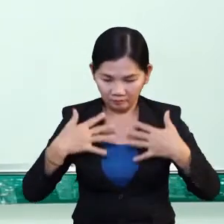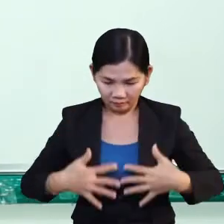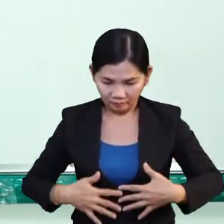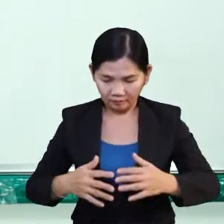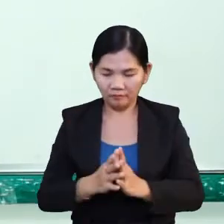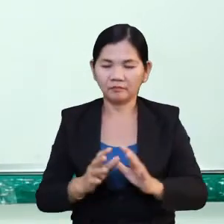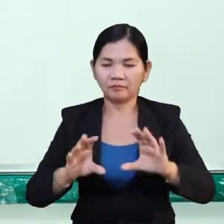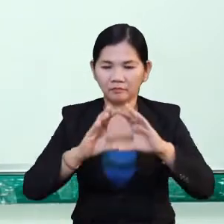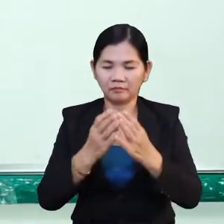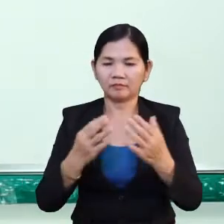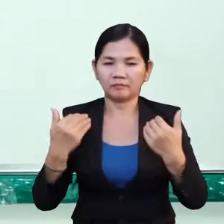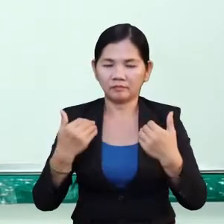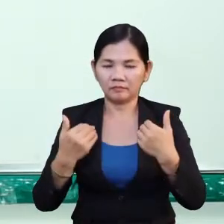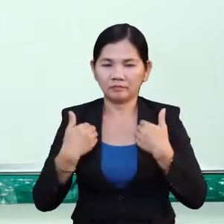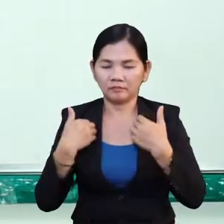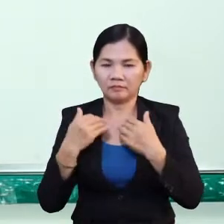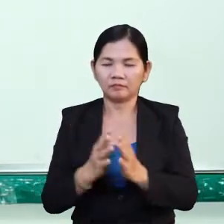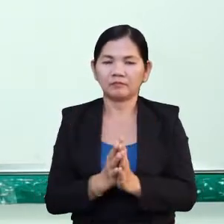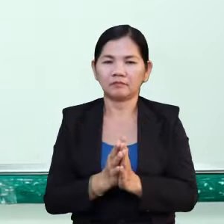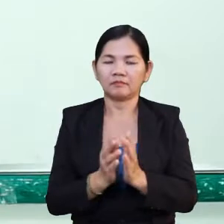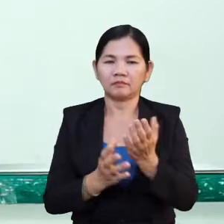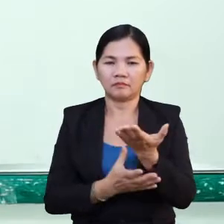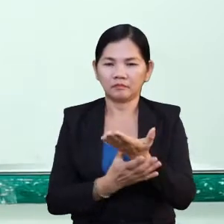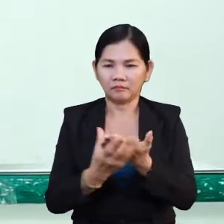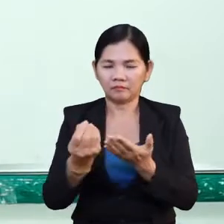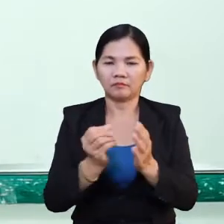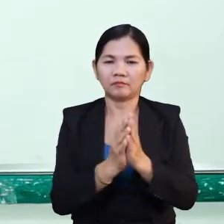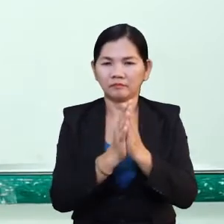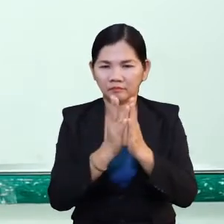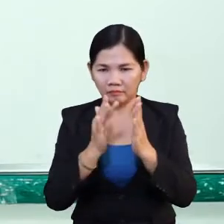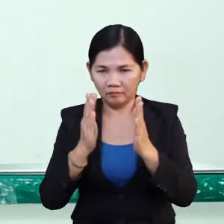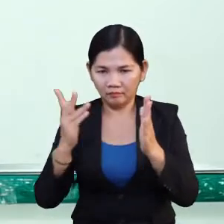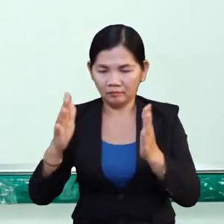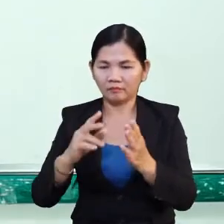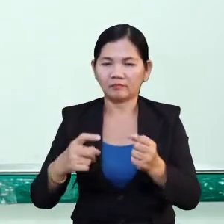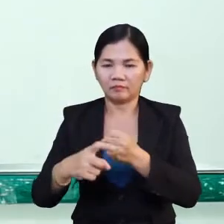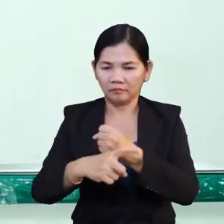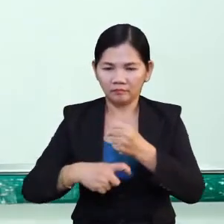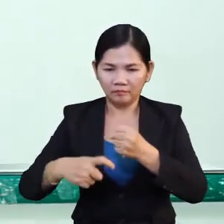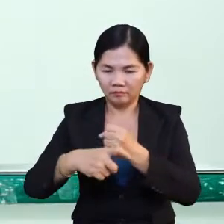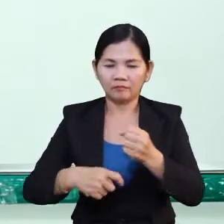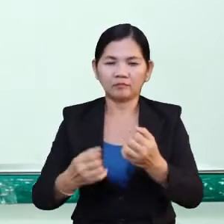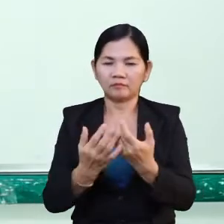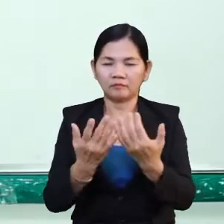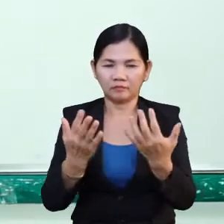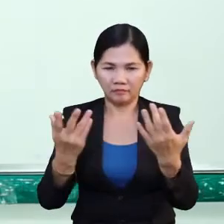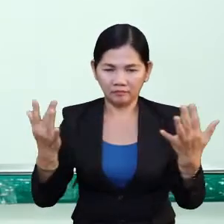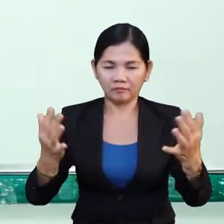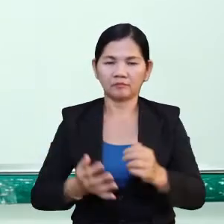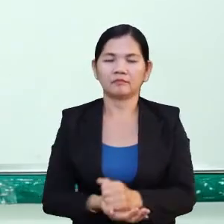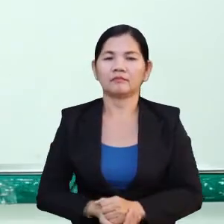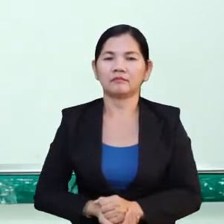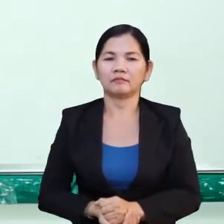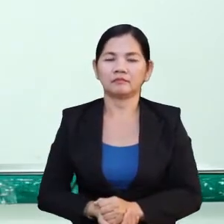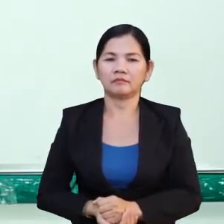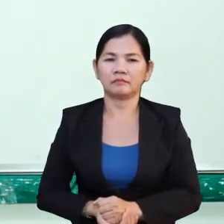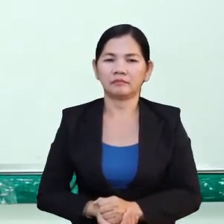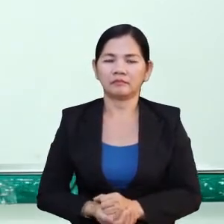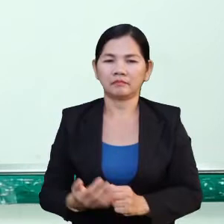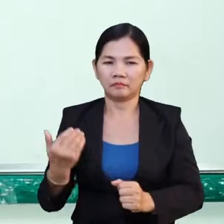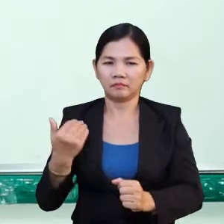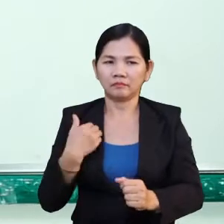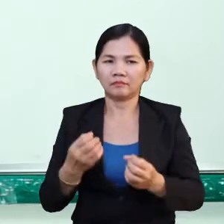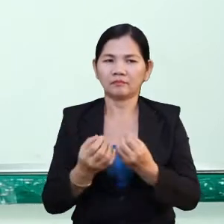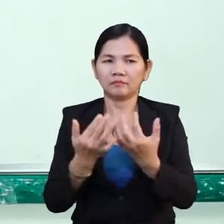ក្រៅបន្ទប់រៀនឃើញមានពណ៌ស្លឹកឈើកូនណាជាពណ៌បៃតងចាមានច្រើនជាងនឹងទៅទៀតទេកូនចា